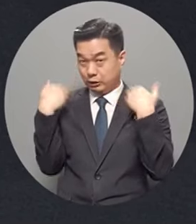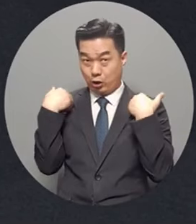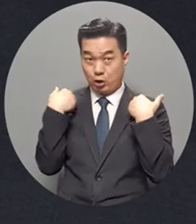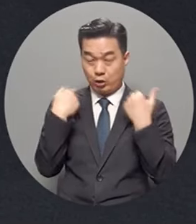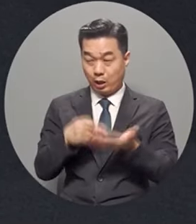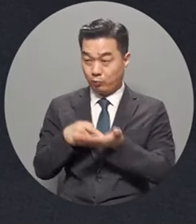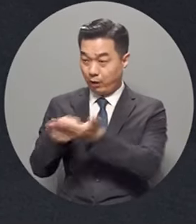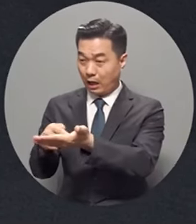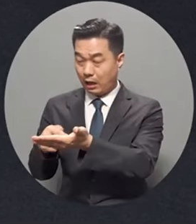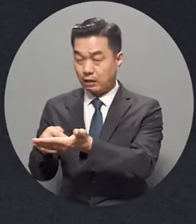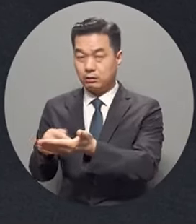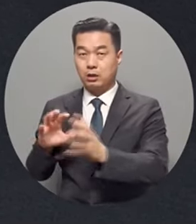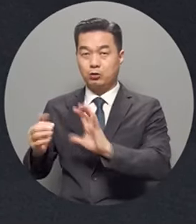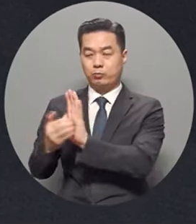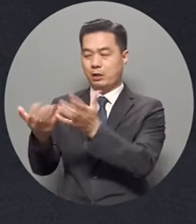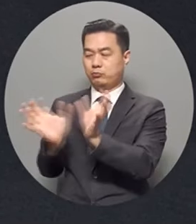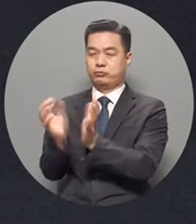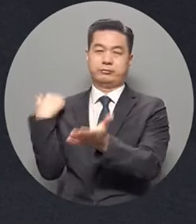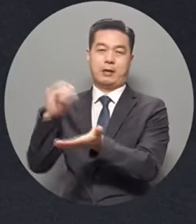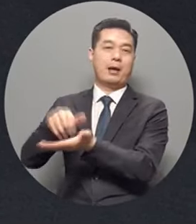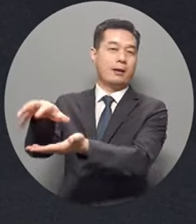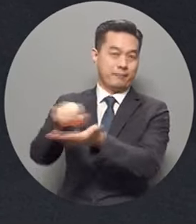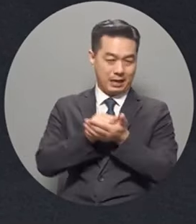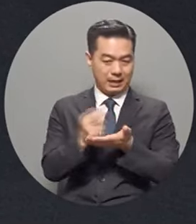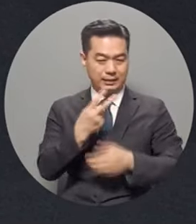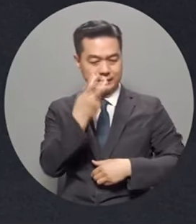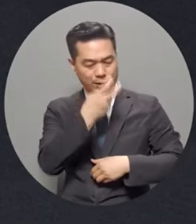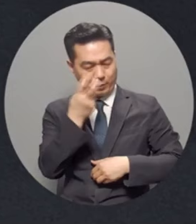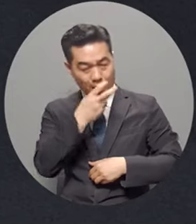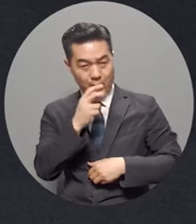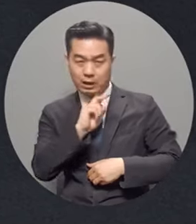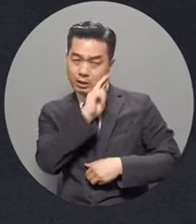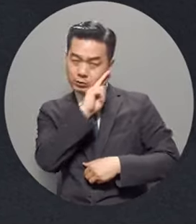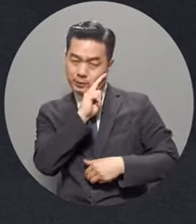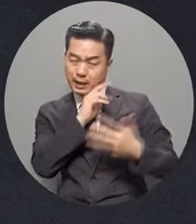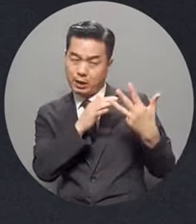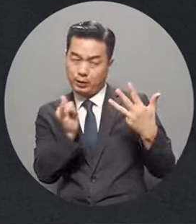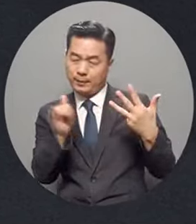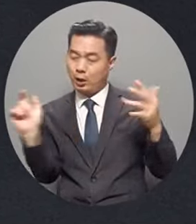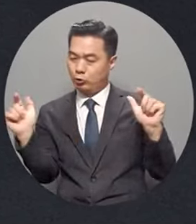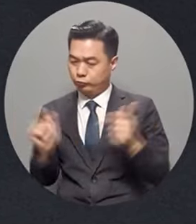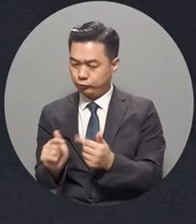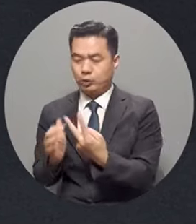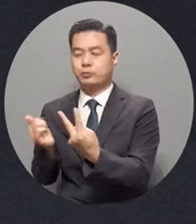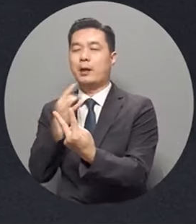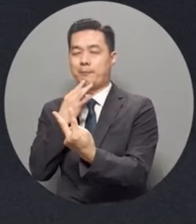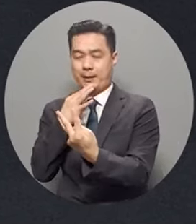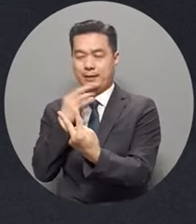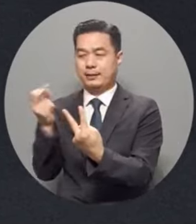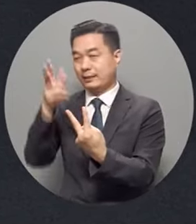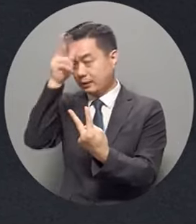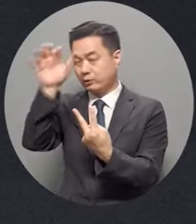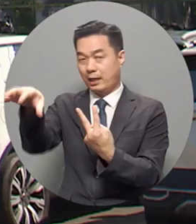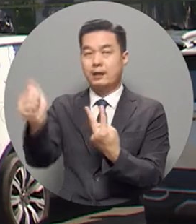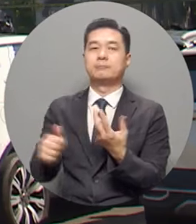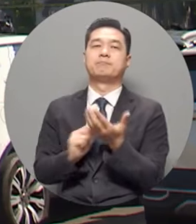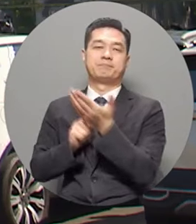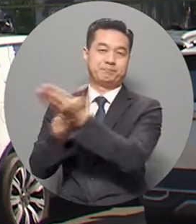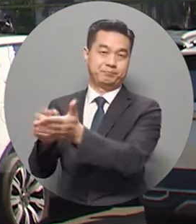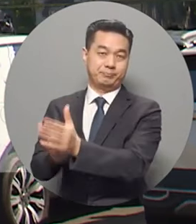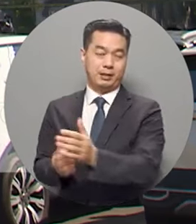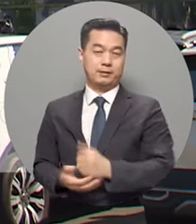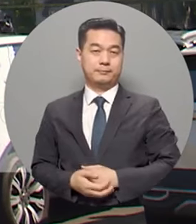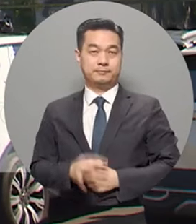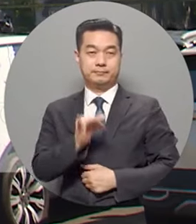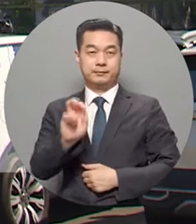회수했고 국방부는 이를 재검토해 주요 피의자를 8명에서 2명으로 대폭 줄여 다시 경찰에 넘겼습니다. 임